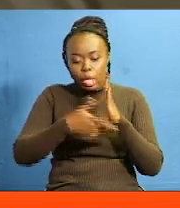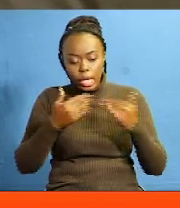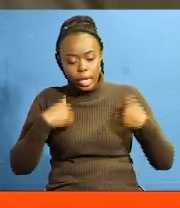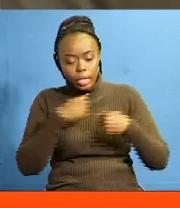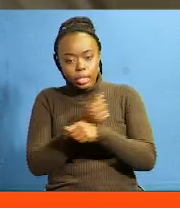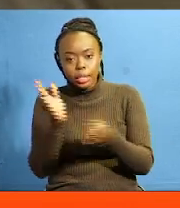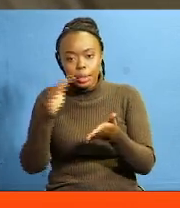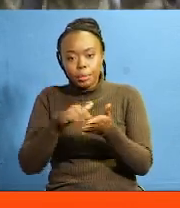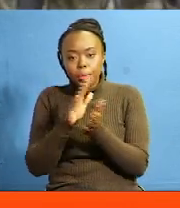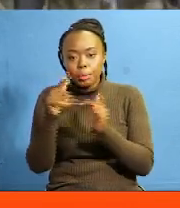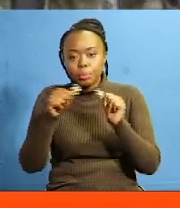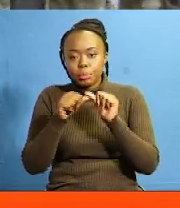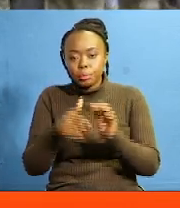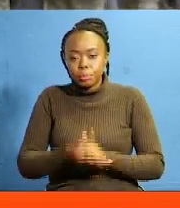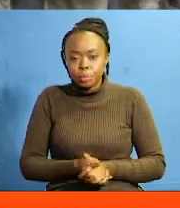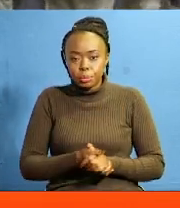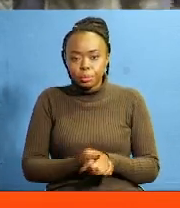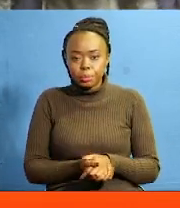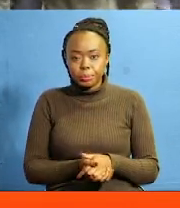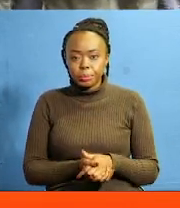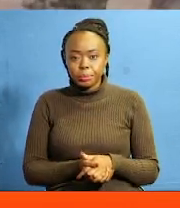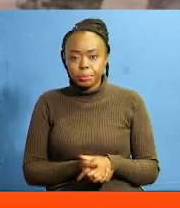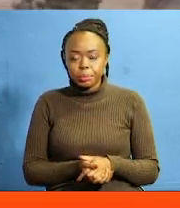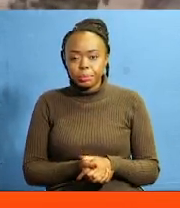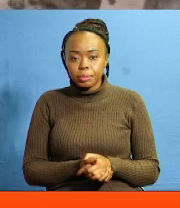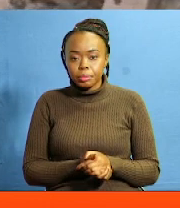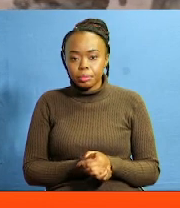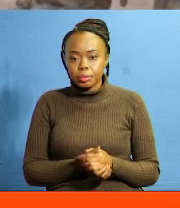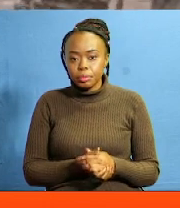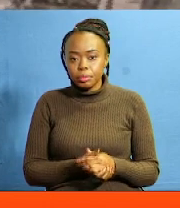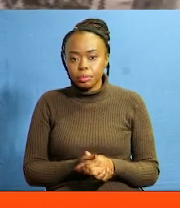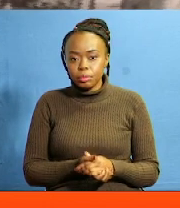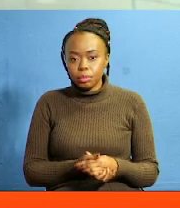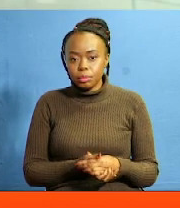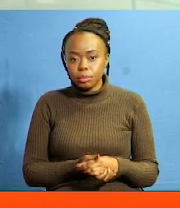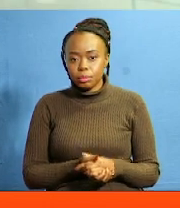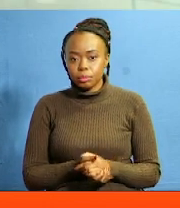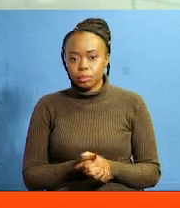usalama kurejeshwa. George Mapesa, Runinga ya KU.